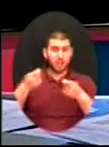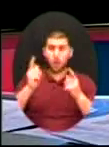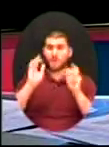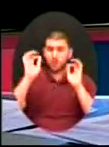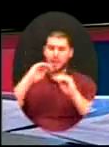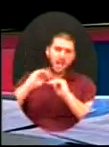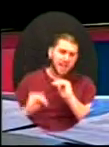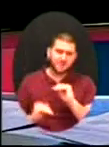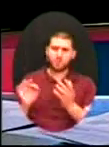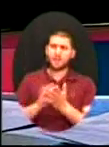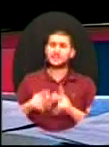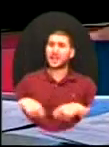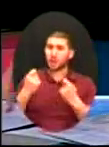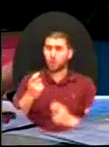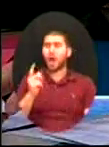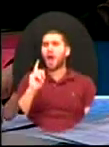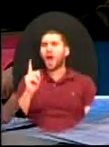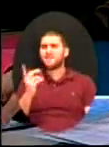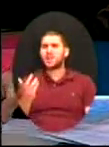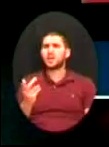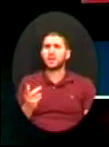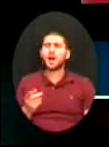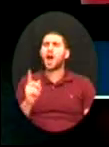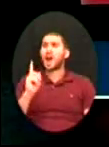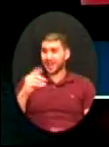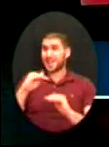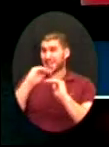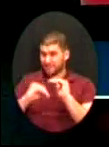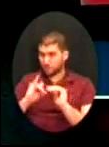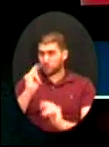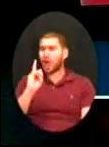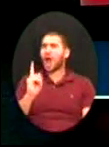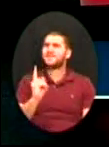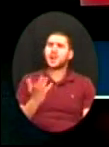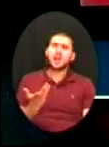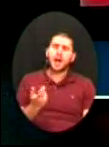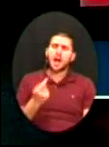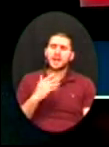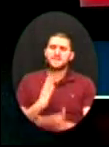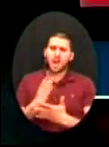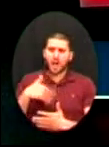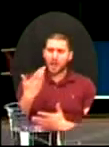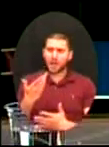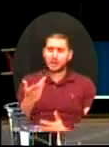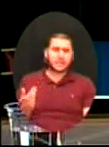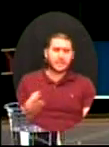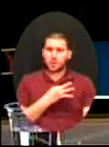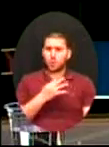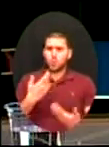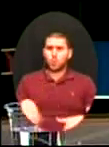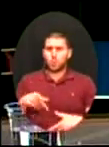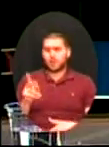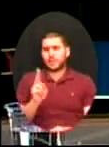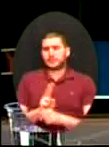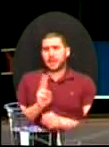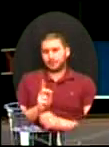למשרד החינוך. כפוף, אבל שוב. בעניין הזה הוא... כן, כפוף, אבל אני כבר אחרי שנכווים ברותחים, נזהרים